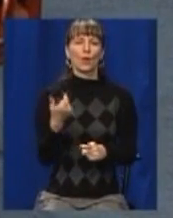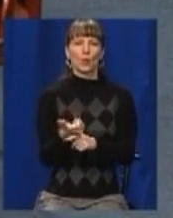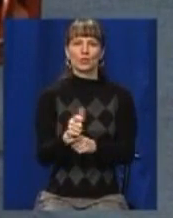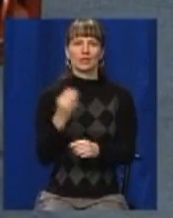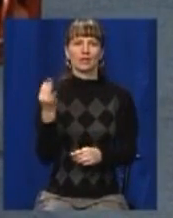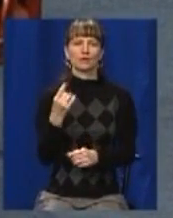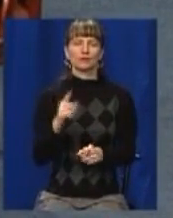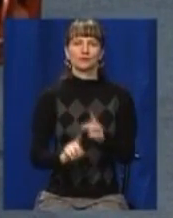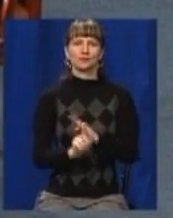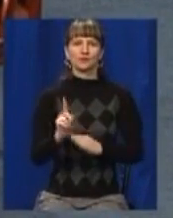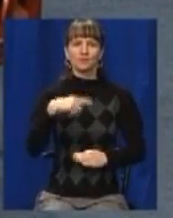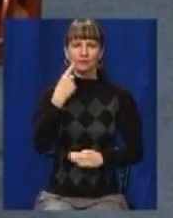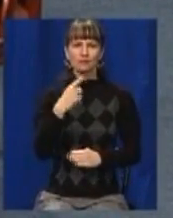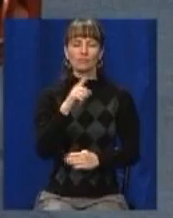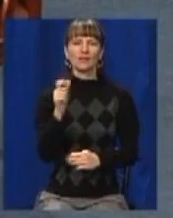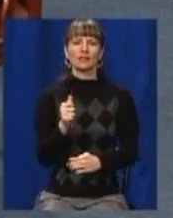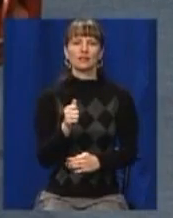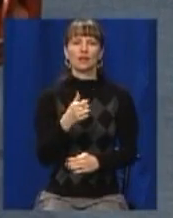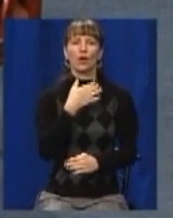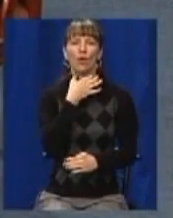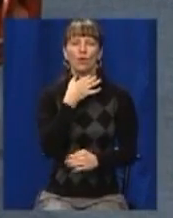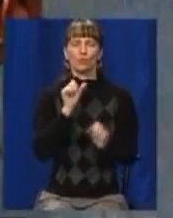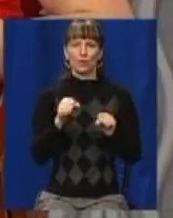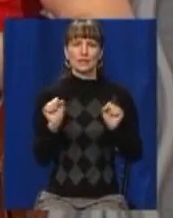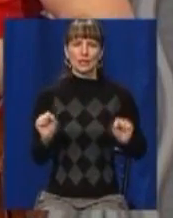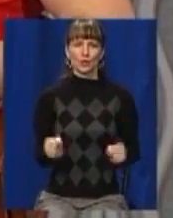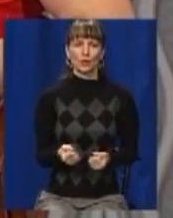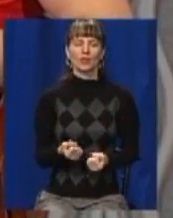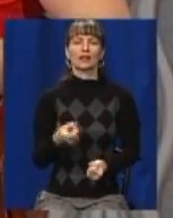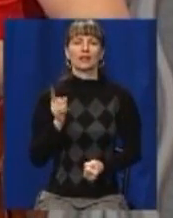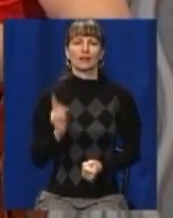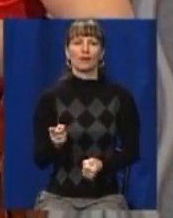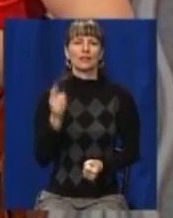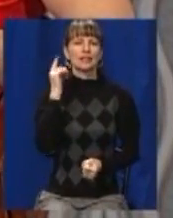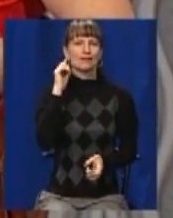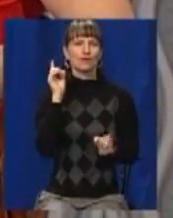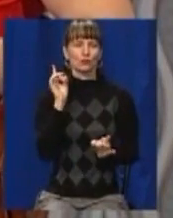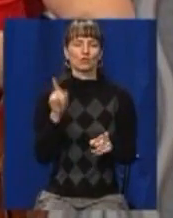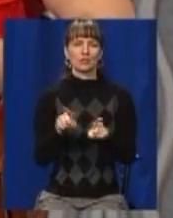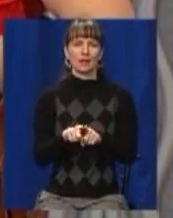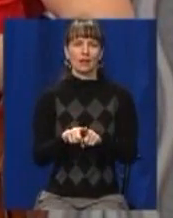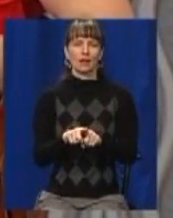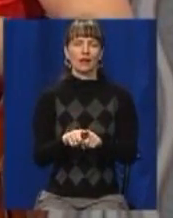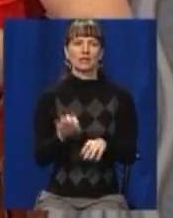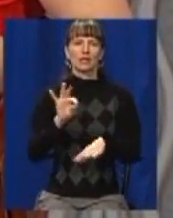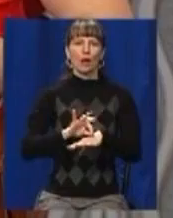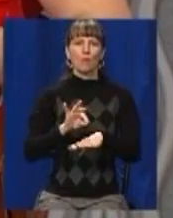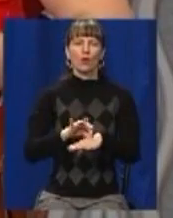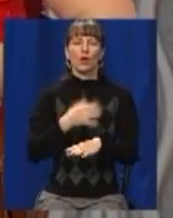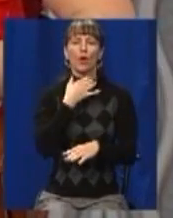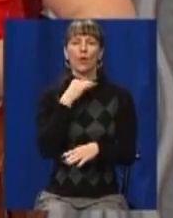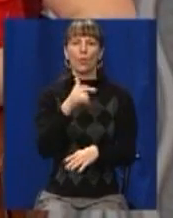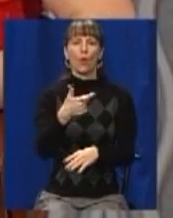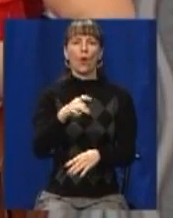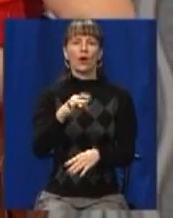почали говорити за заболівши, ну, за горло, да, яке можна застудити. Насправді, звучить вона приблизно так. Заболіло горло в горили,